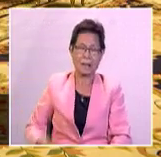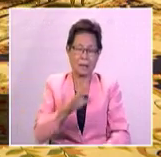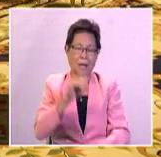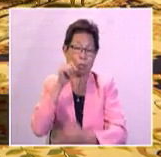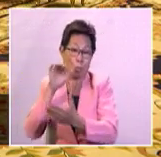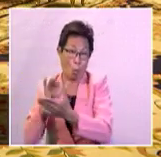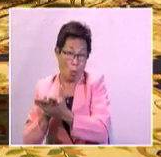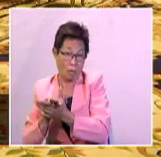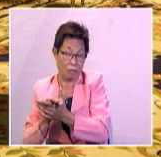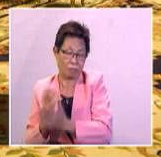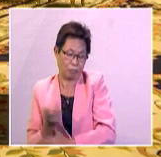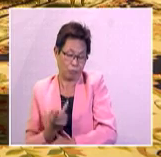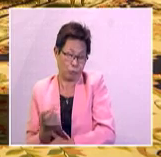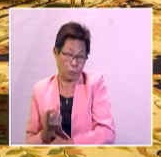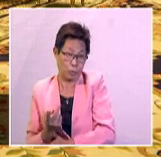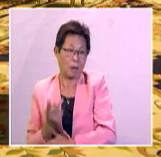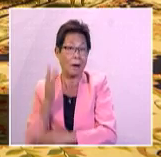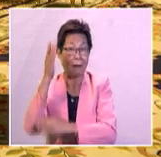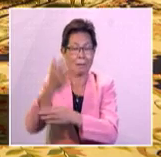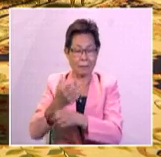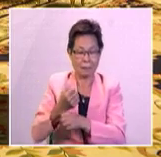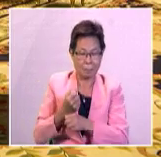Permaisuri akan dapat